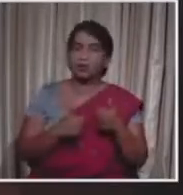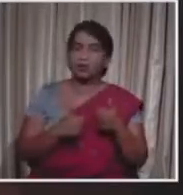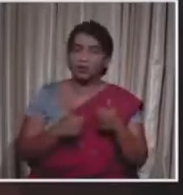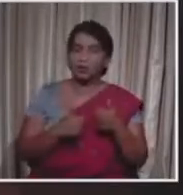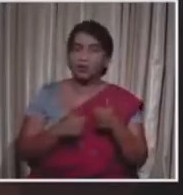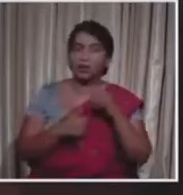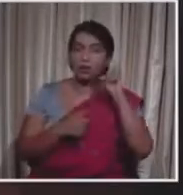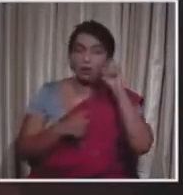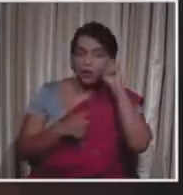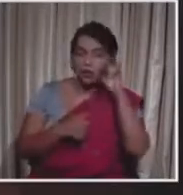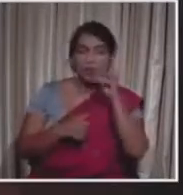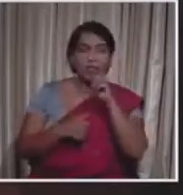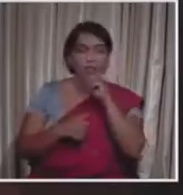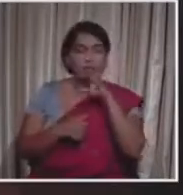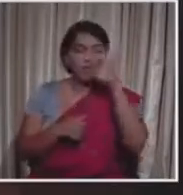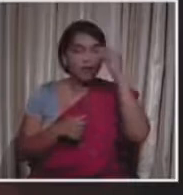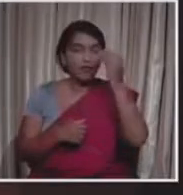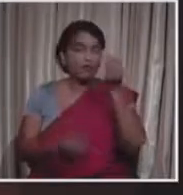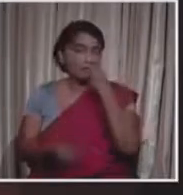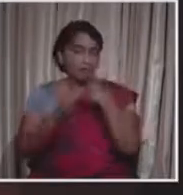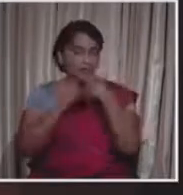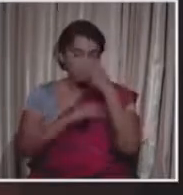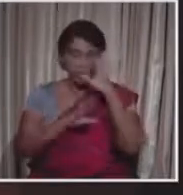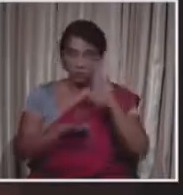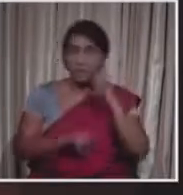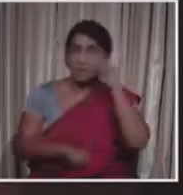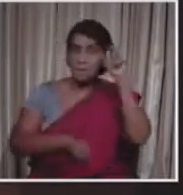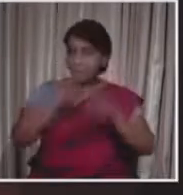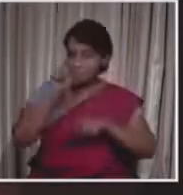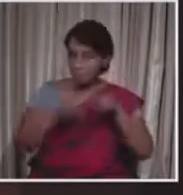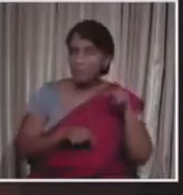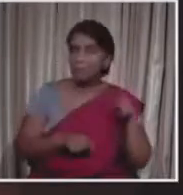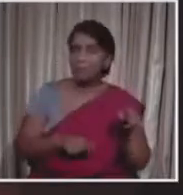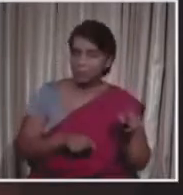වේල් තුනක් කාල ජීවත් වුණු ජනතාවගේ